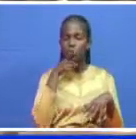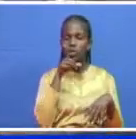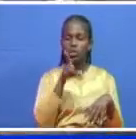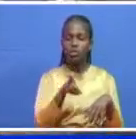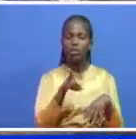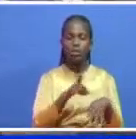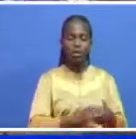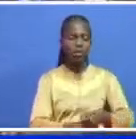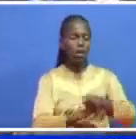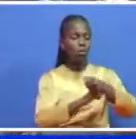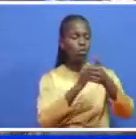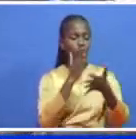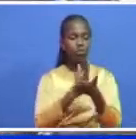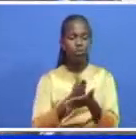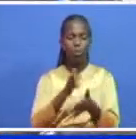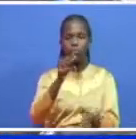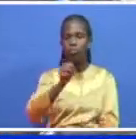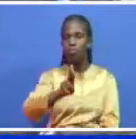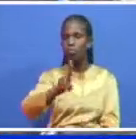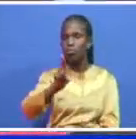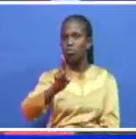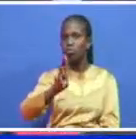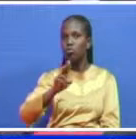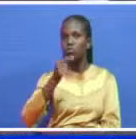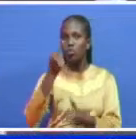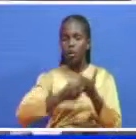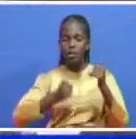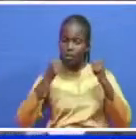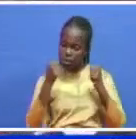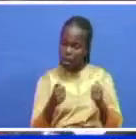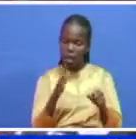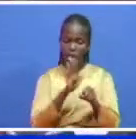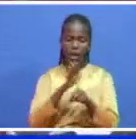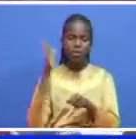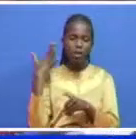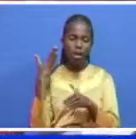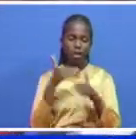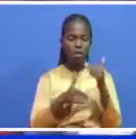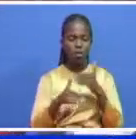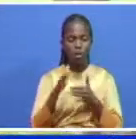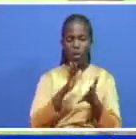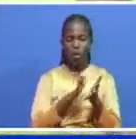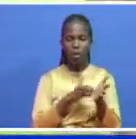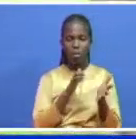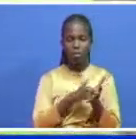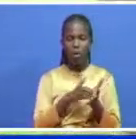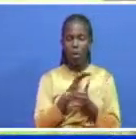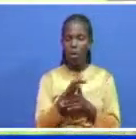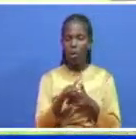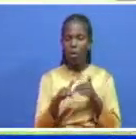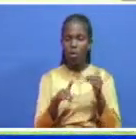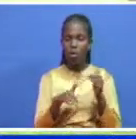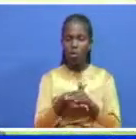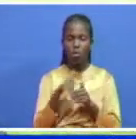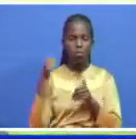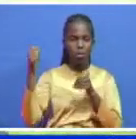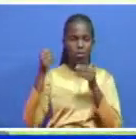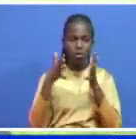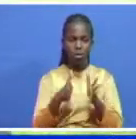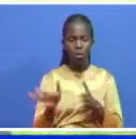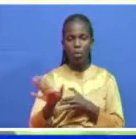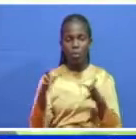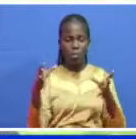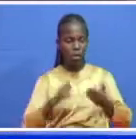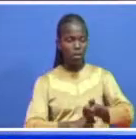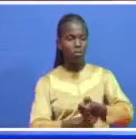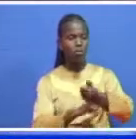wake. Makali Weta unayokumba mweneno nivanini unavitie. Kwa na ukamba uyunga mwondheti na huwa atetima waipa.